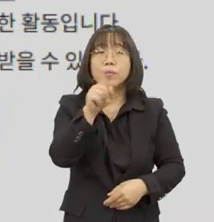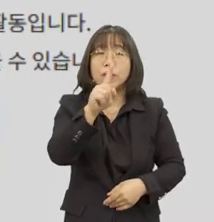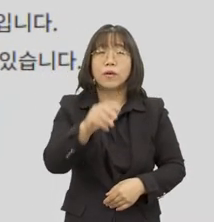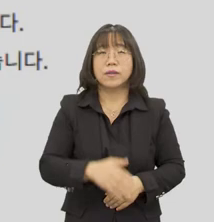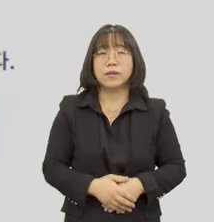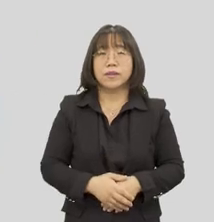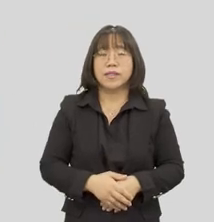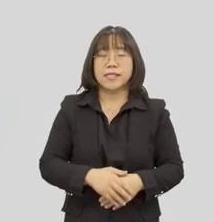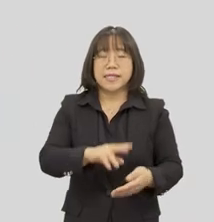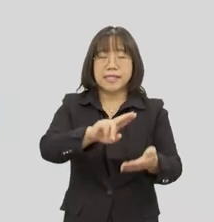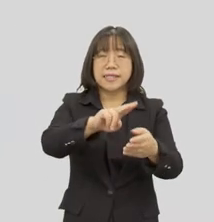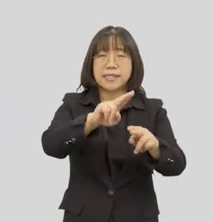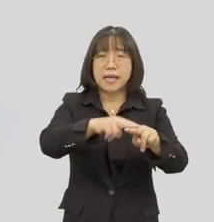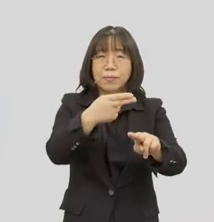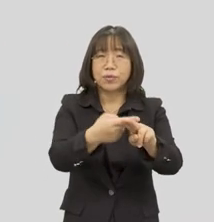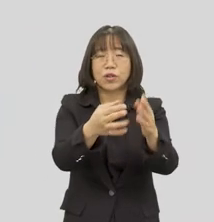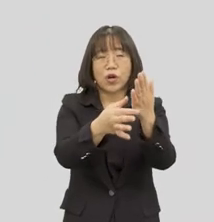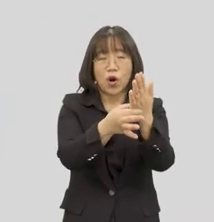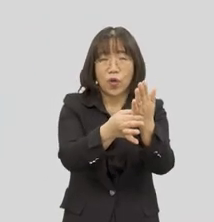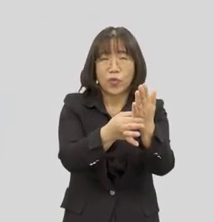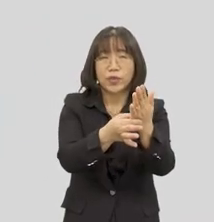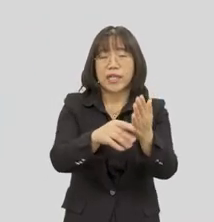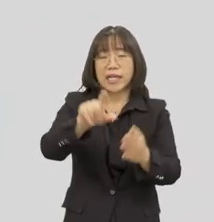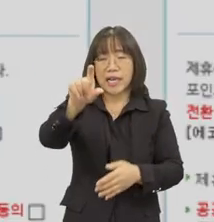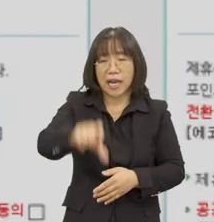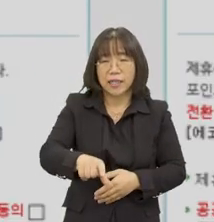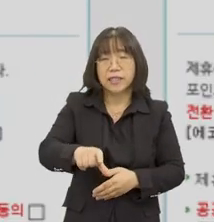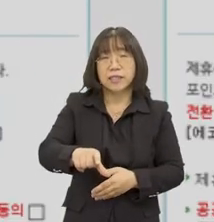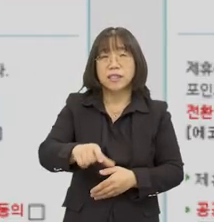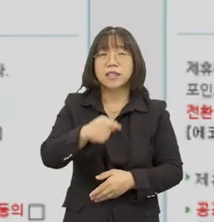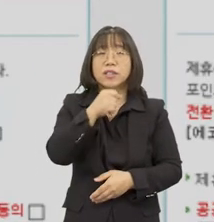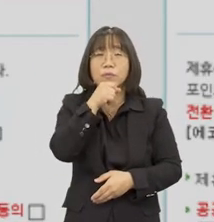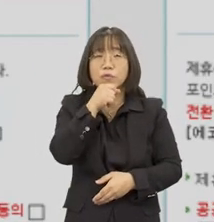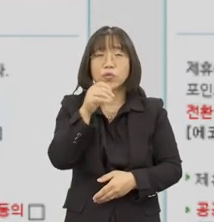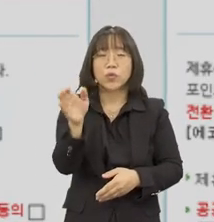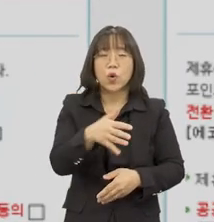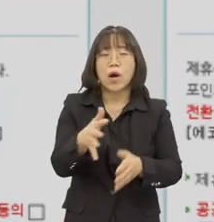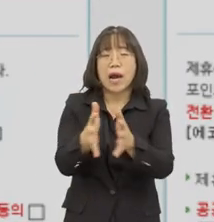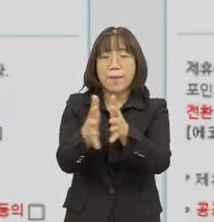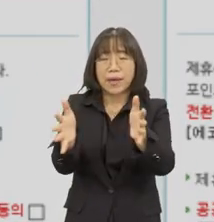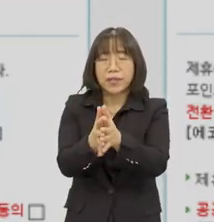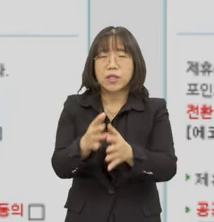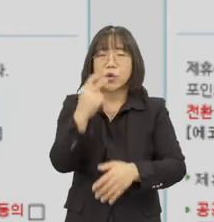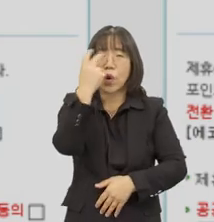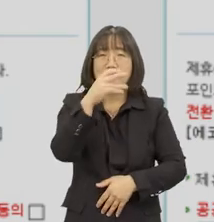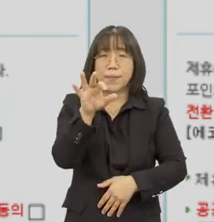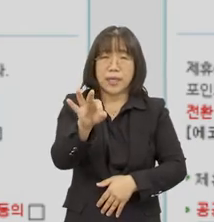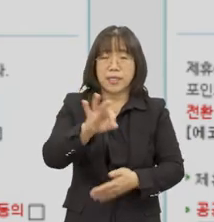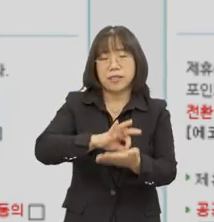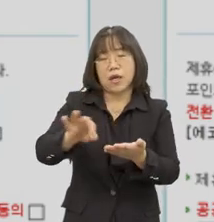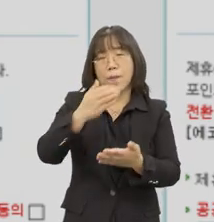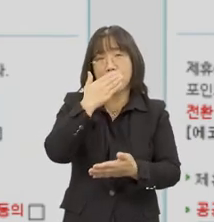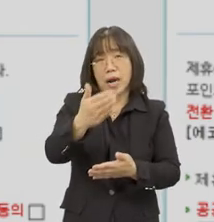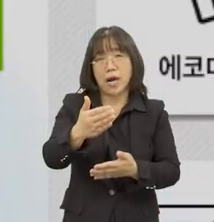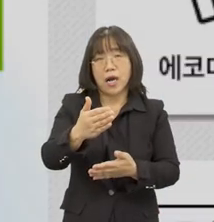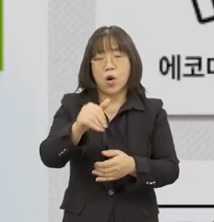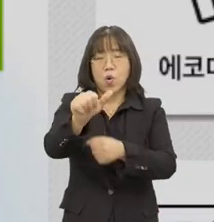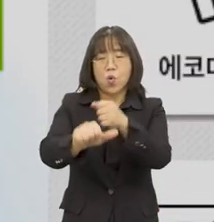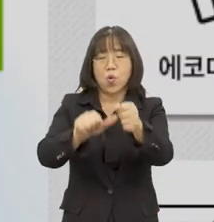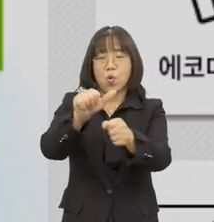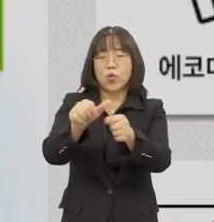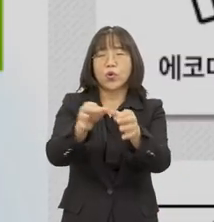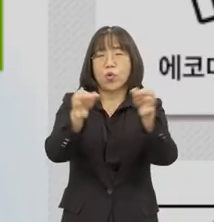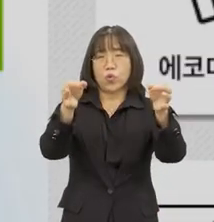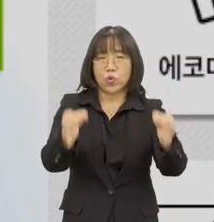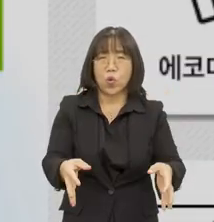적립된 마일리지는 온누리 상품권, 카드 포인트, 아파트 관리비 등으로 사용할 수 있으며 유효기간은